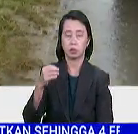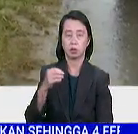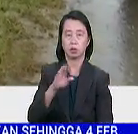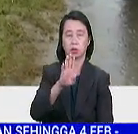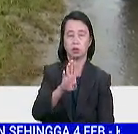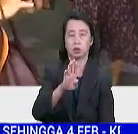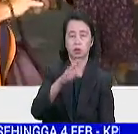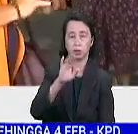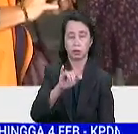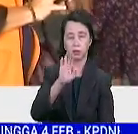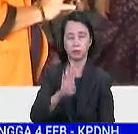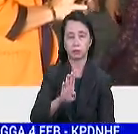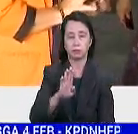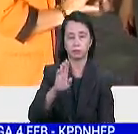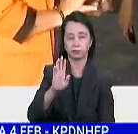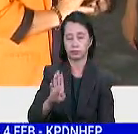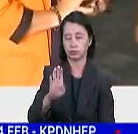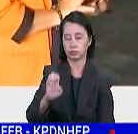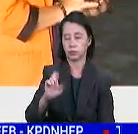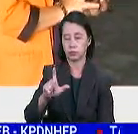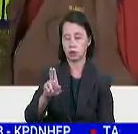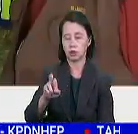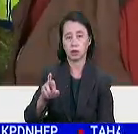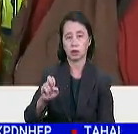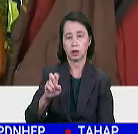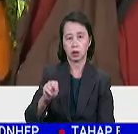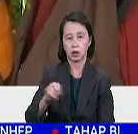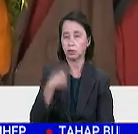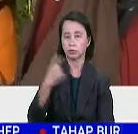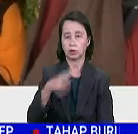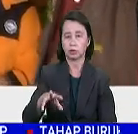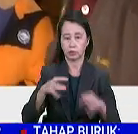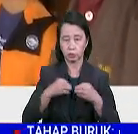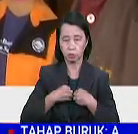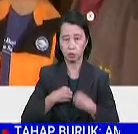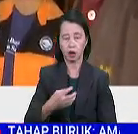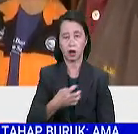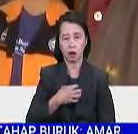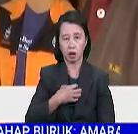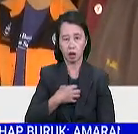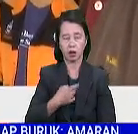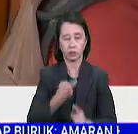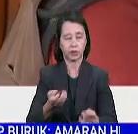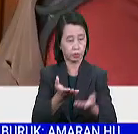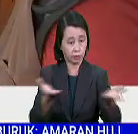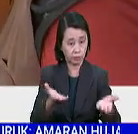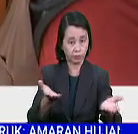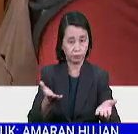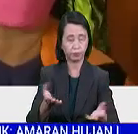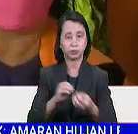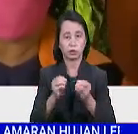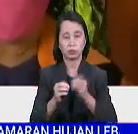Blora sentiasa menerima semua aduan daripada semua masyarakat di daerah Hai Sagita